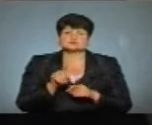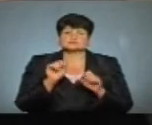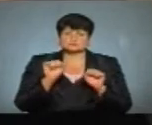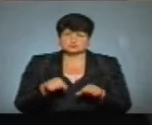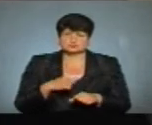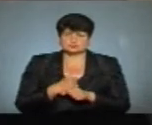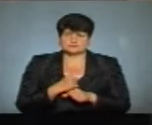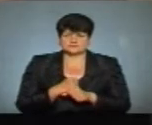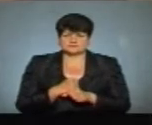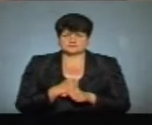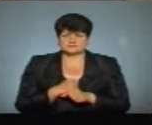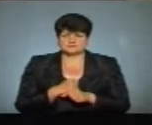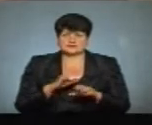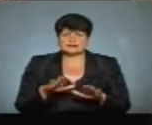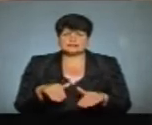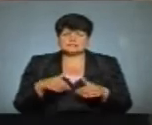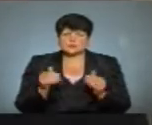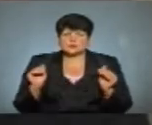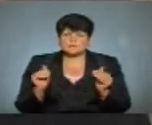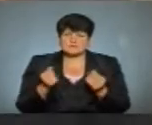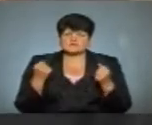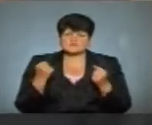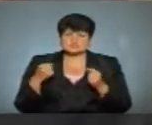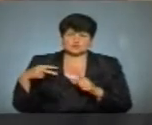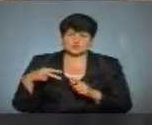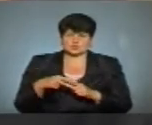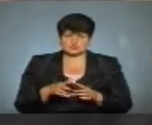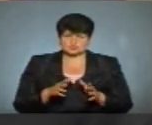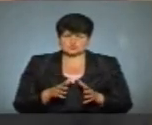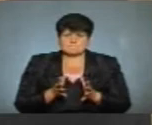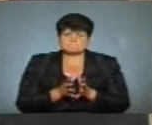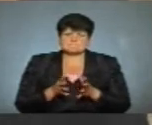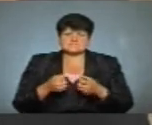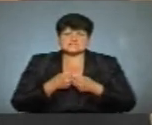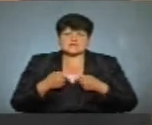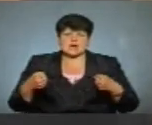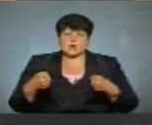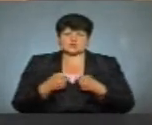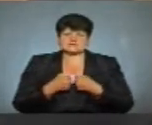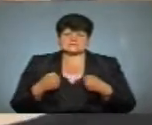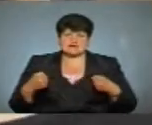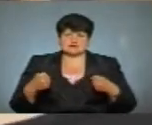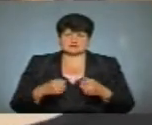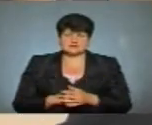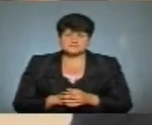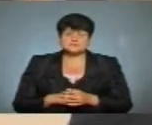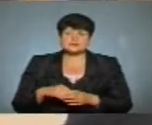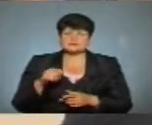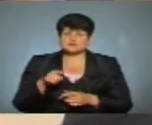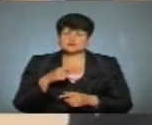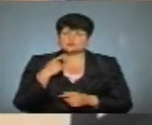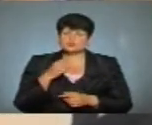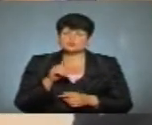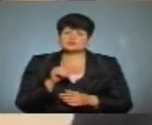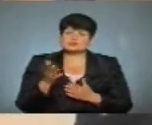робити. І даю менше фізичну нагрузку, більше йде на розтягнення вправи. Вони мені кажуть,